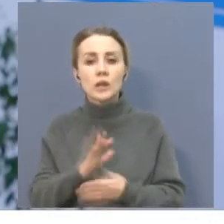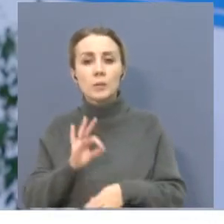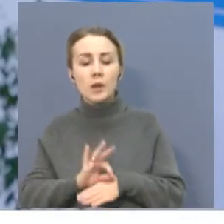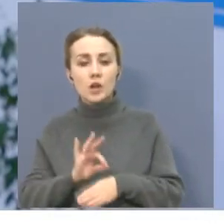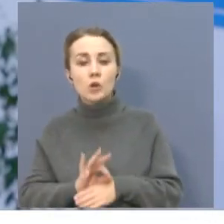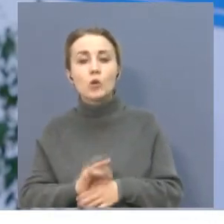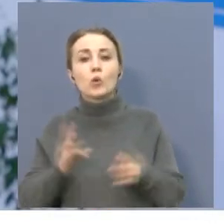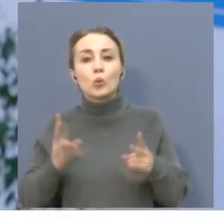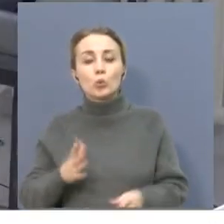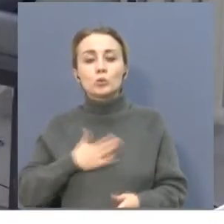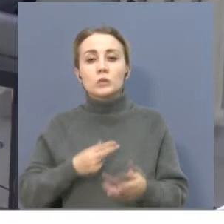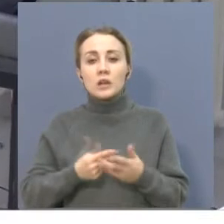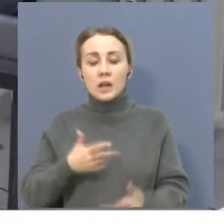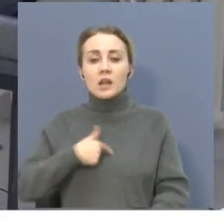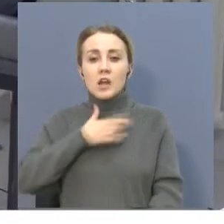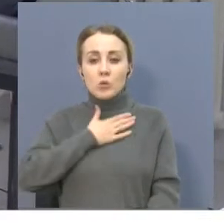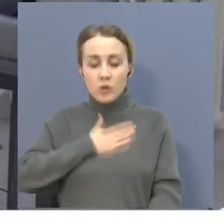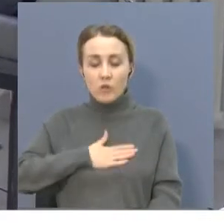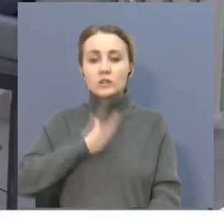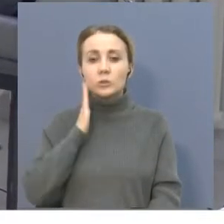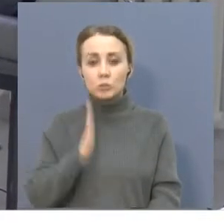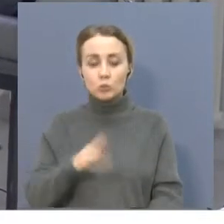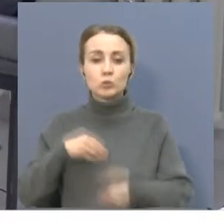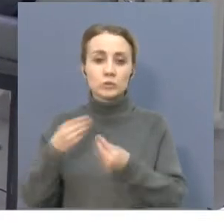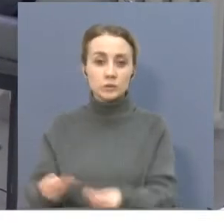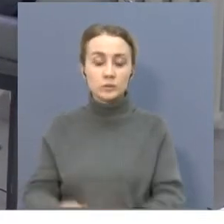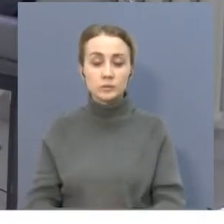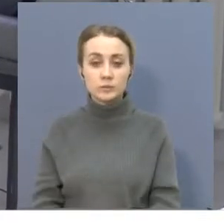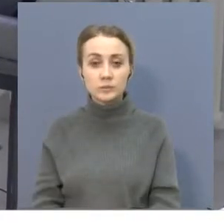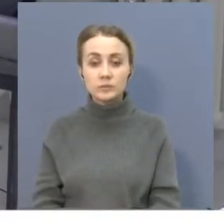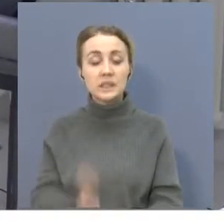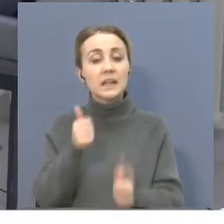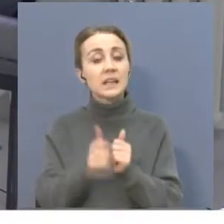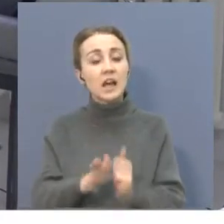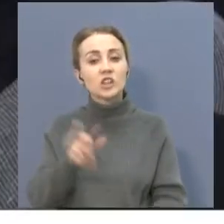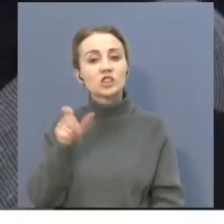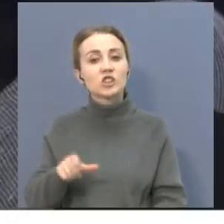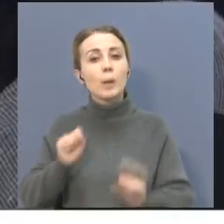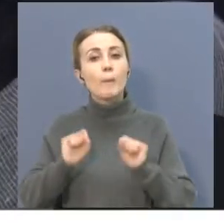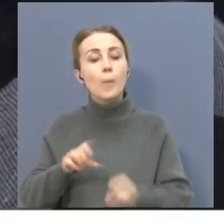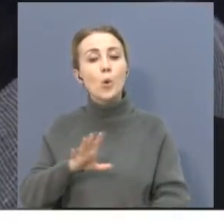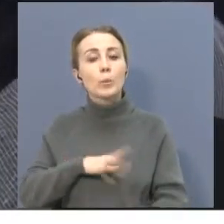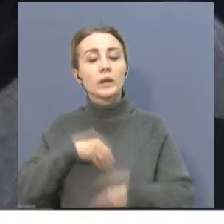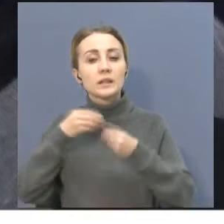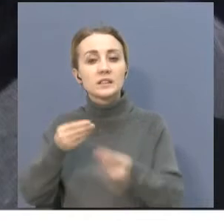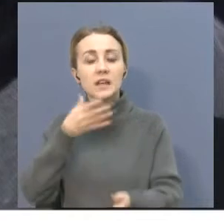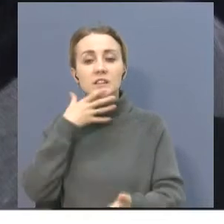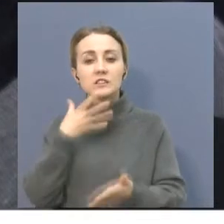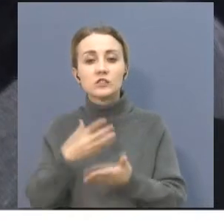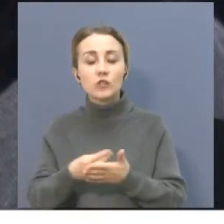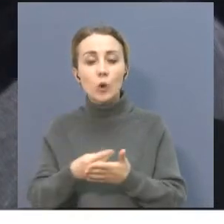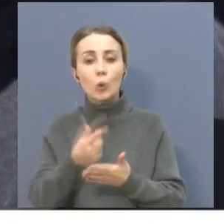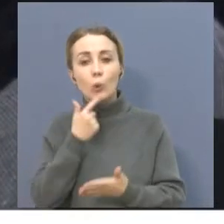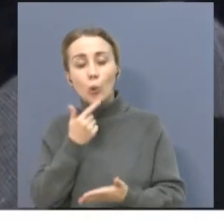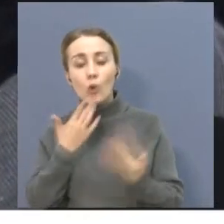донор болуға шақырамын. Кезгелген адам белгілі бір пациентке донор бола алмайды. Тіпті туған ағасы немесе әпкесінің донор